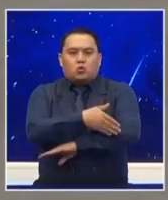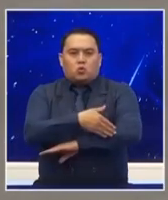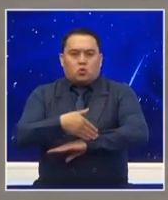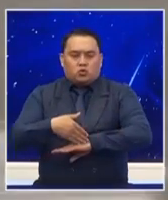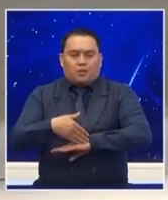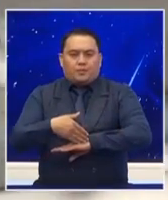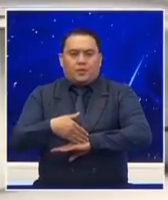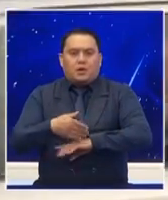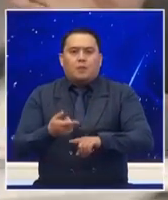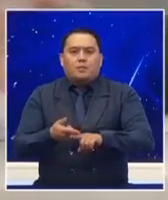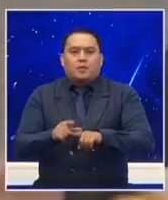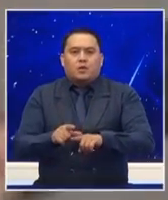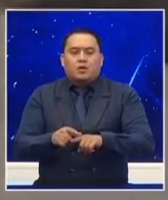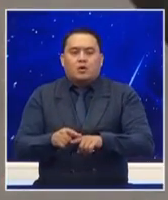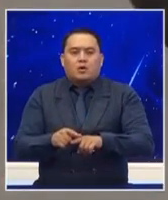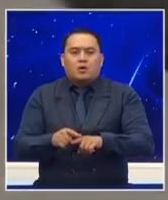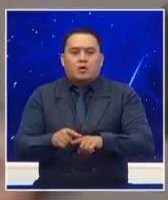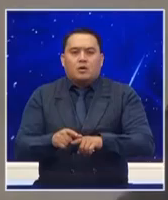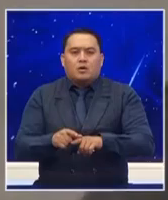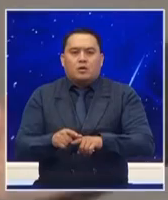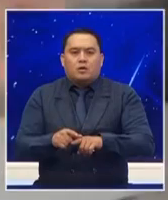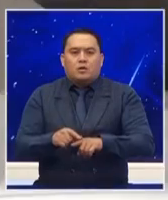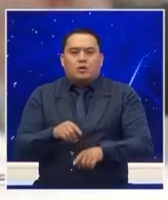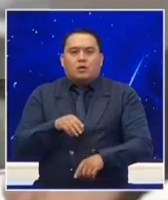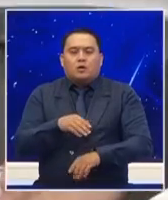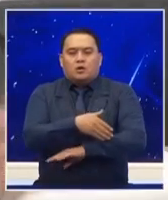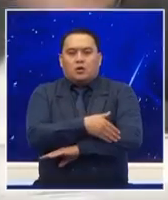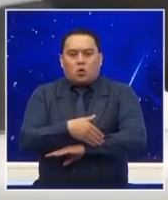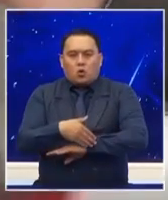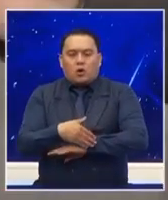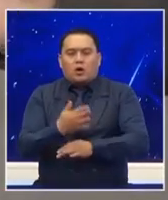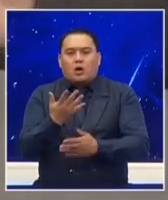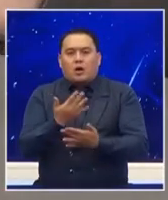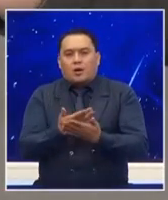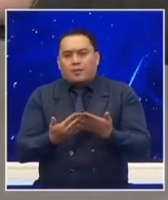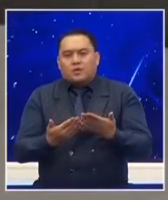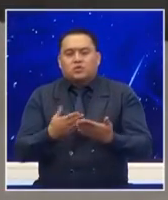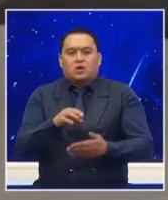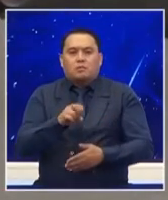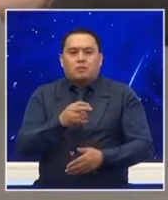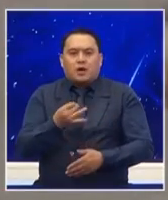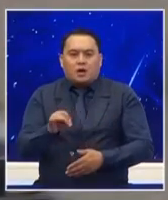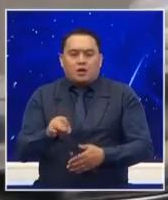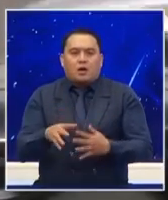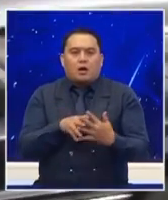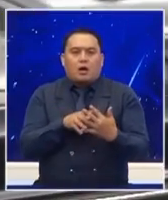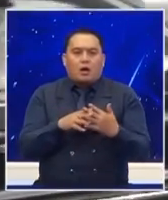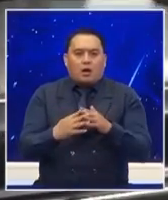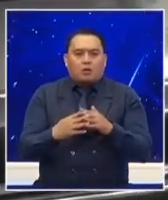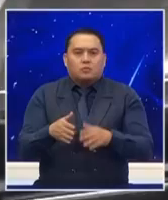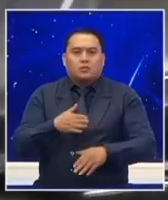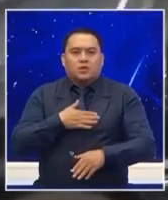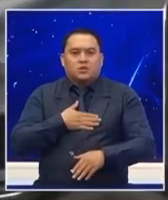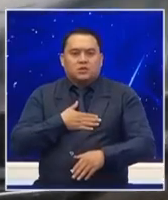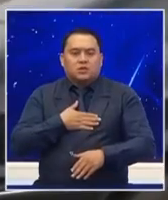қиылысы. Мына менің оң жағыма Түймебаев, Жәпек Батыр, ары қарай Шапай ауылдарына кететін жол болса, мына менің